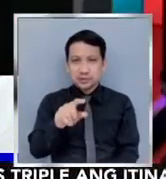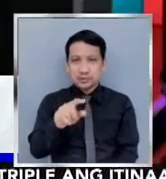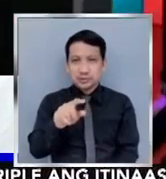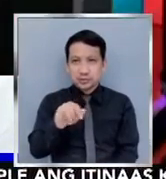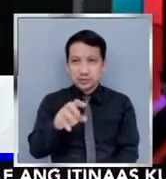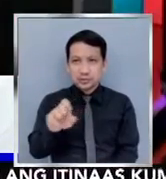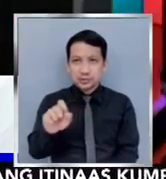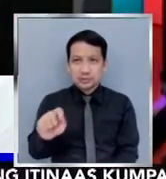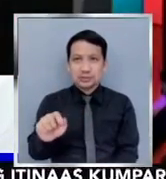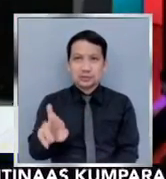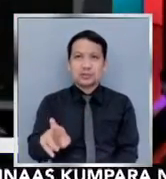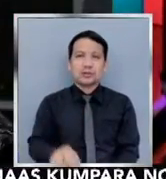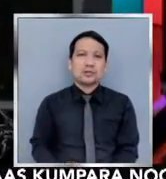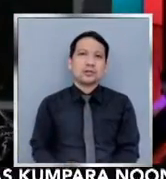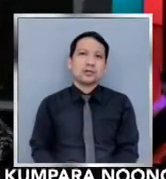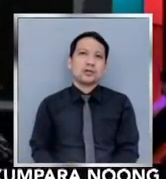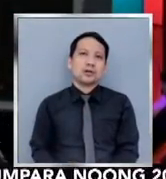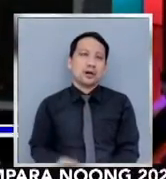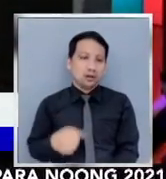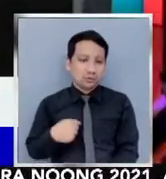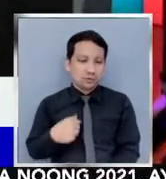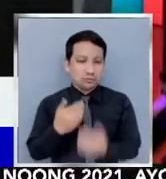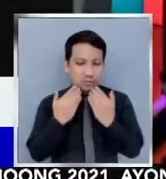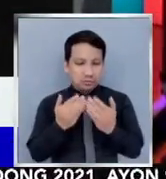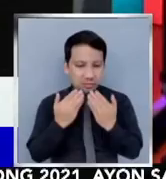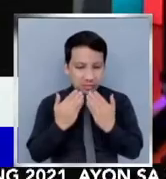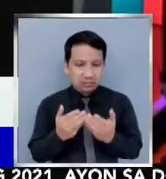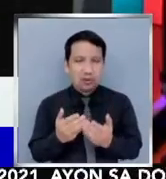you. Sobrang grateful po ako. Sobra. Kasi